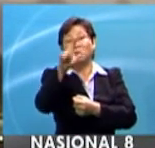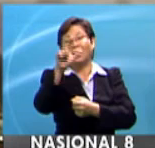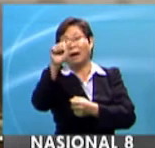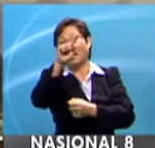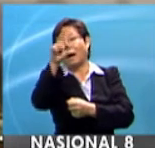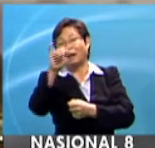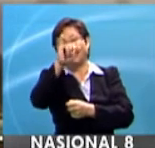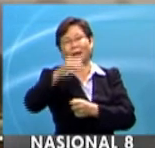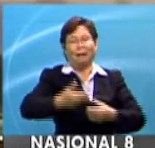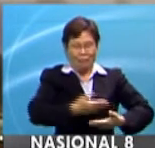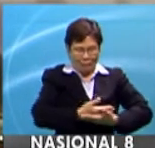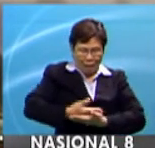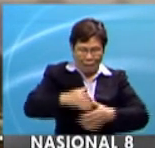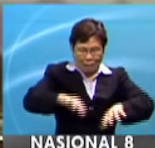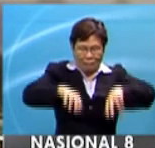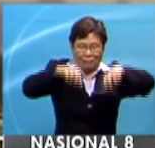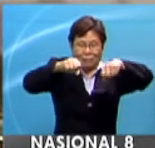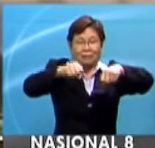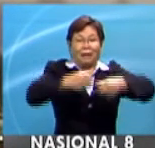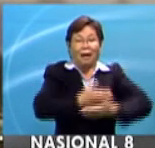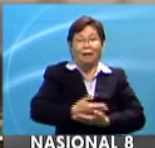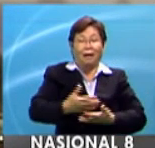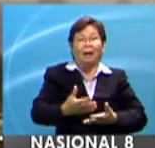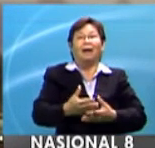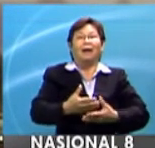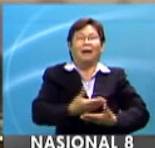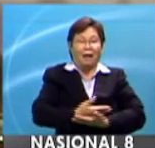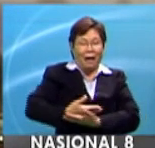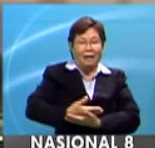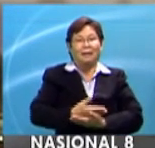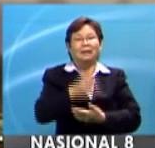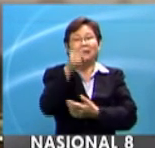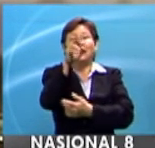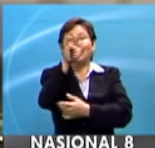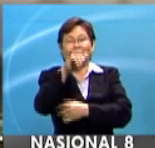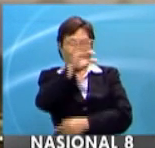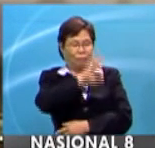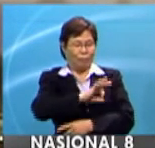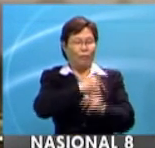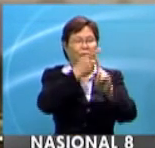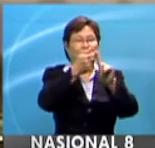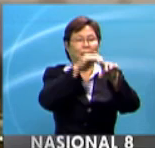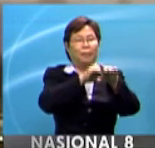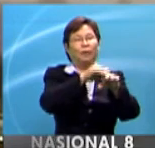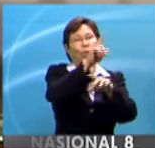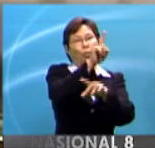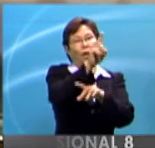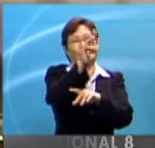anak tiri Datuk Seri Najib, Riza Aziz, memperoleh manfaat daripada 1MDB.